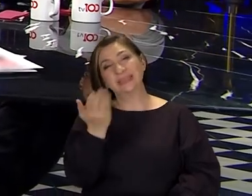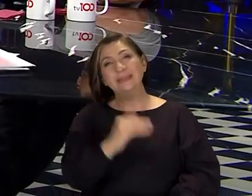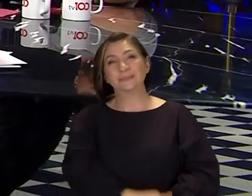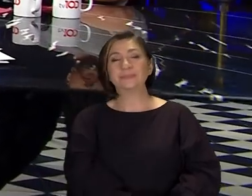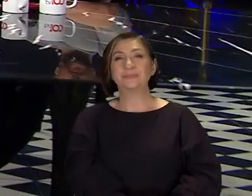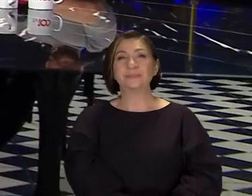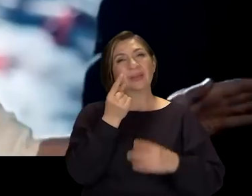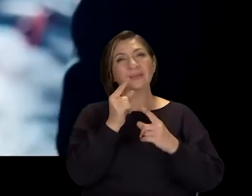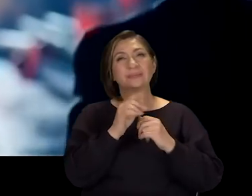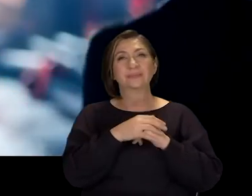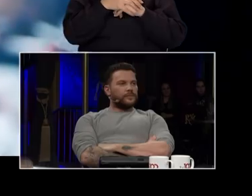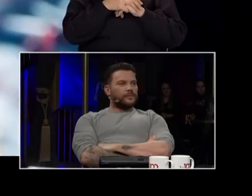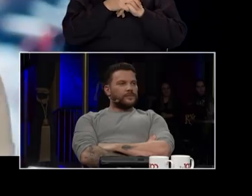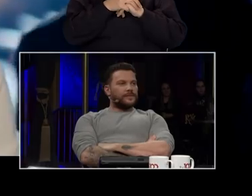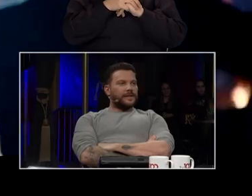Yani görelim.